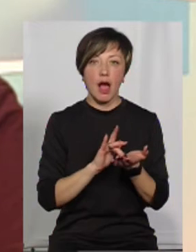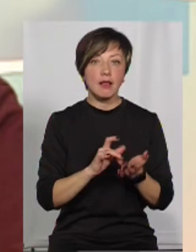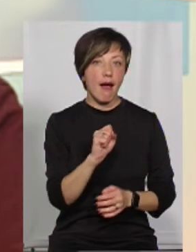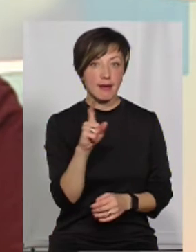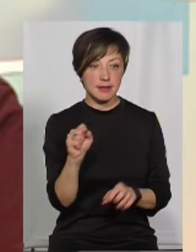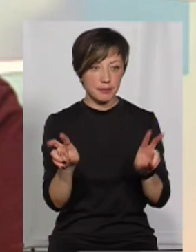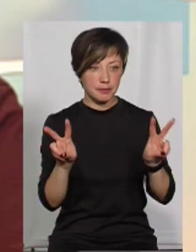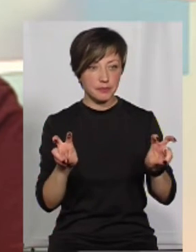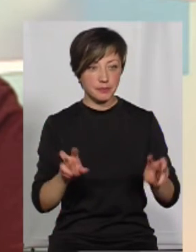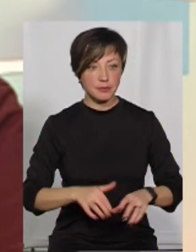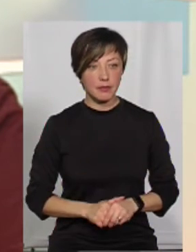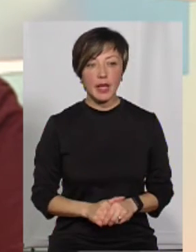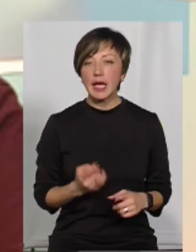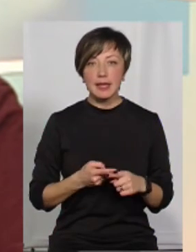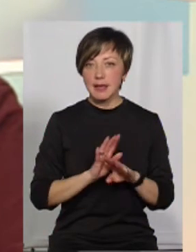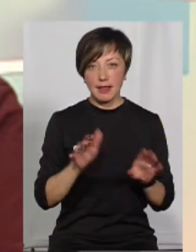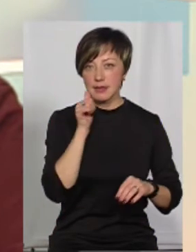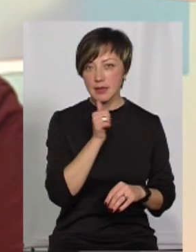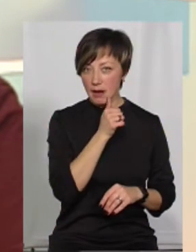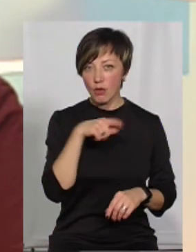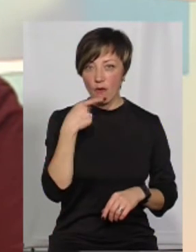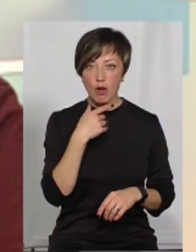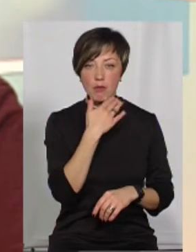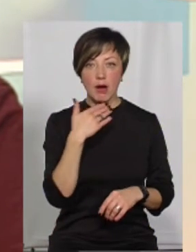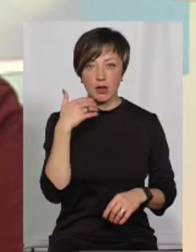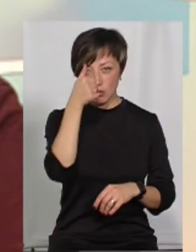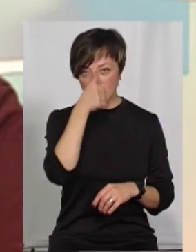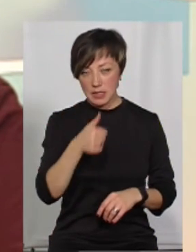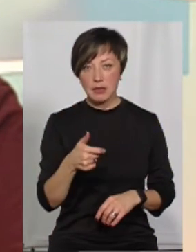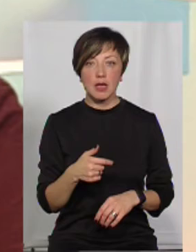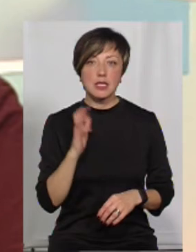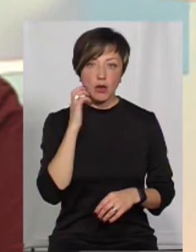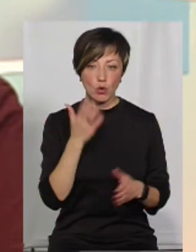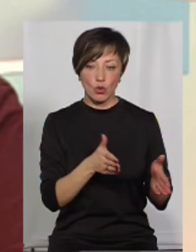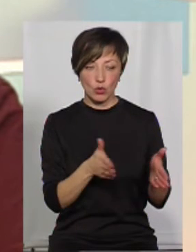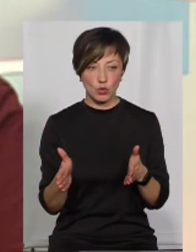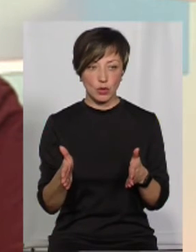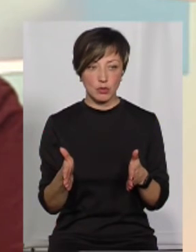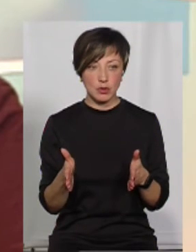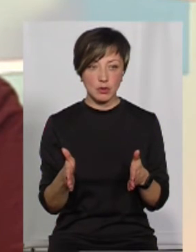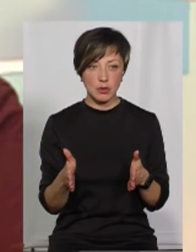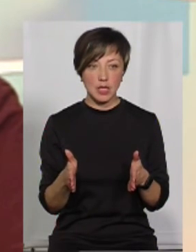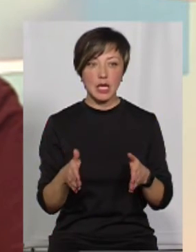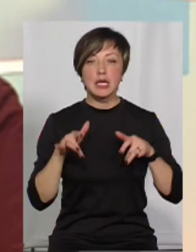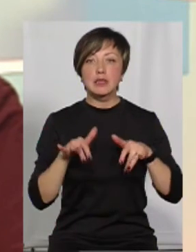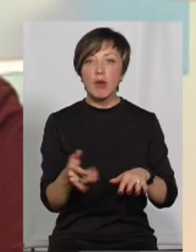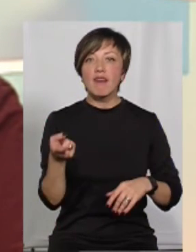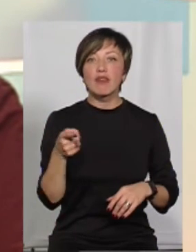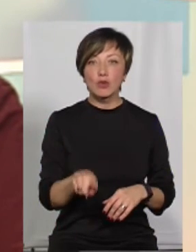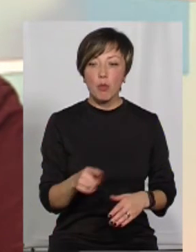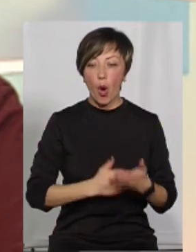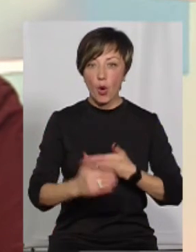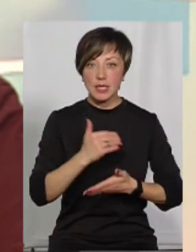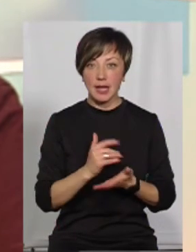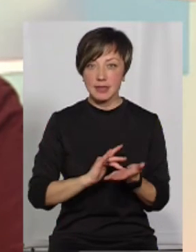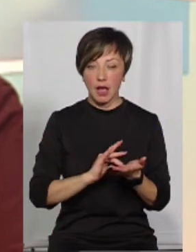Аза». Це не є секрет, ми про це вже говоримо не один місяць, ми дуже серйозно над цим готуємося. Справа в тому, що